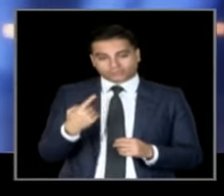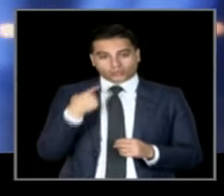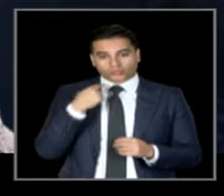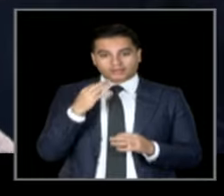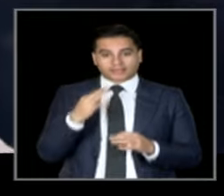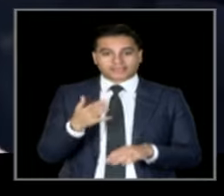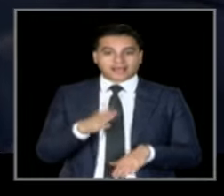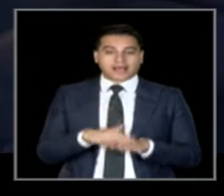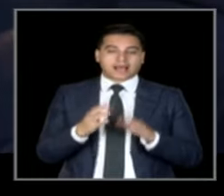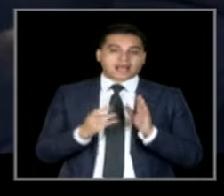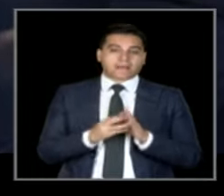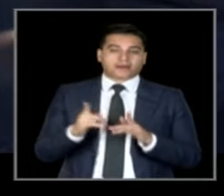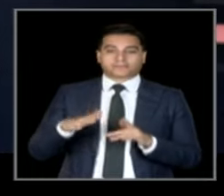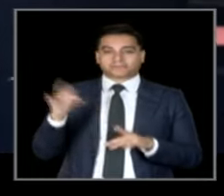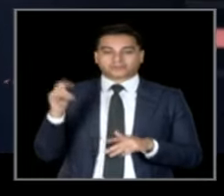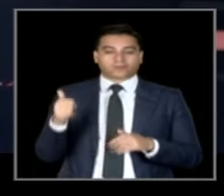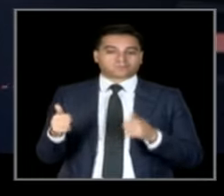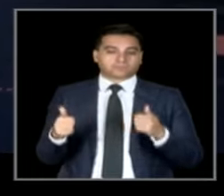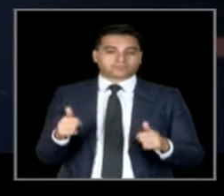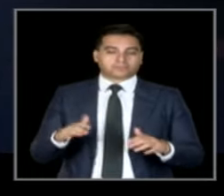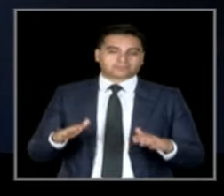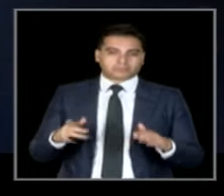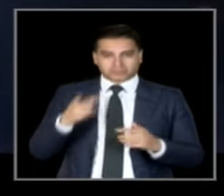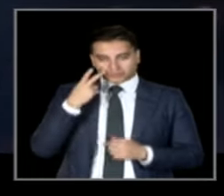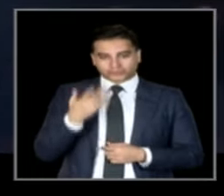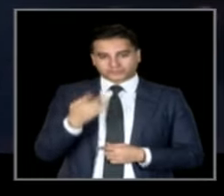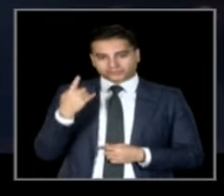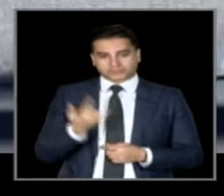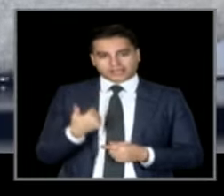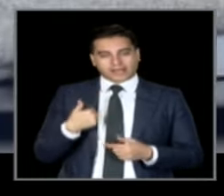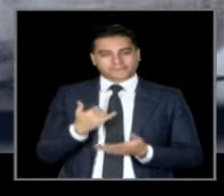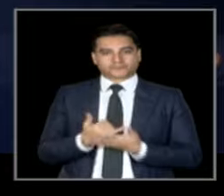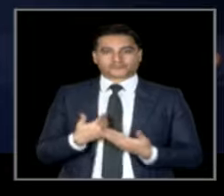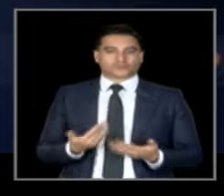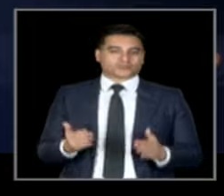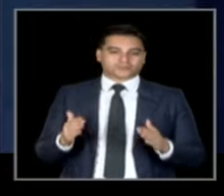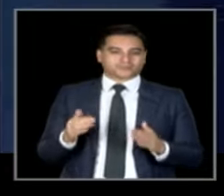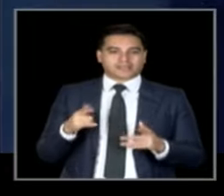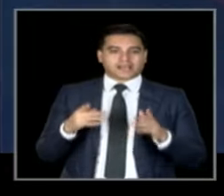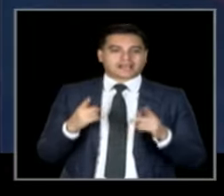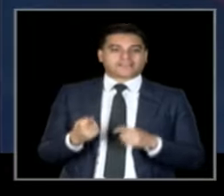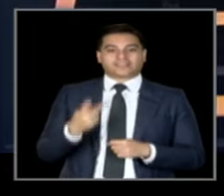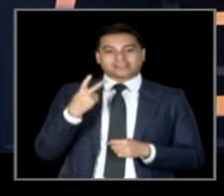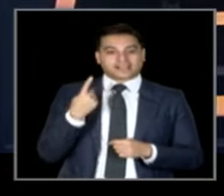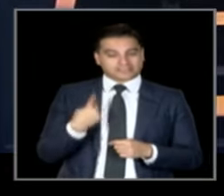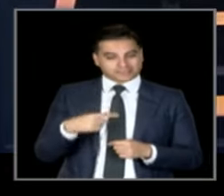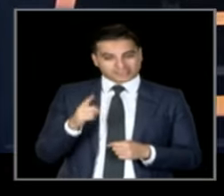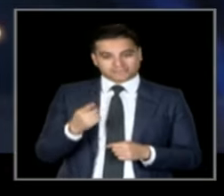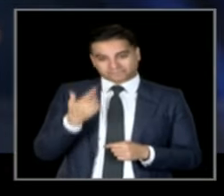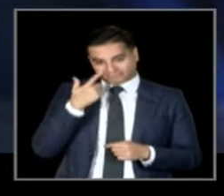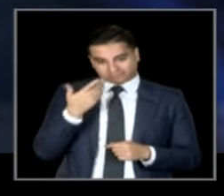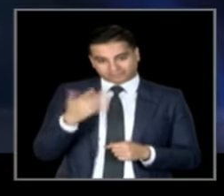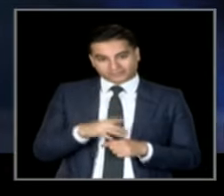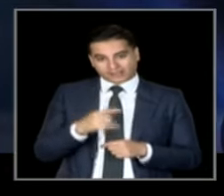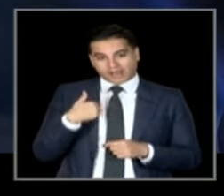وخسارة إن جامعة من الجامعتين تودع البطولة. مش في إيدينا. تعرف التالت. برافو عليك يا